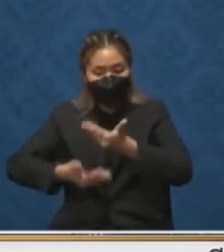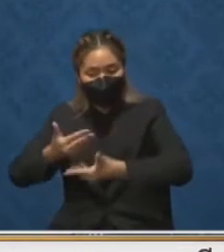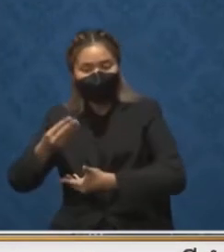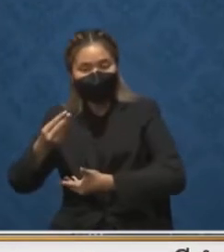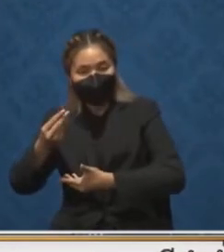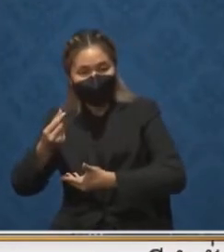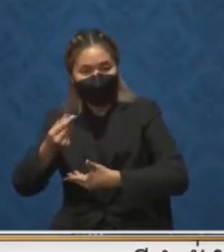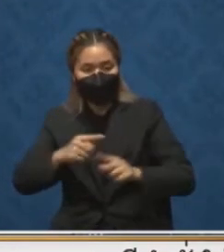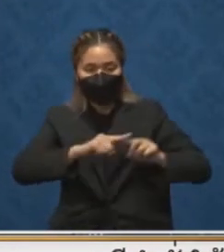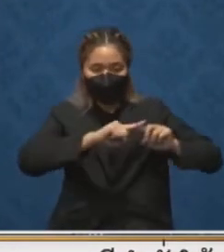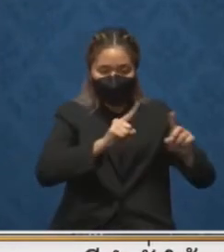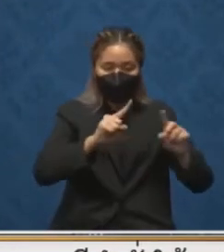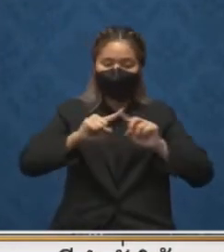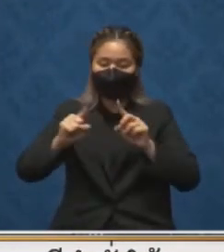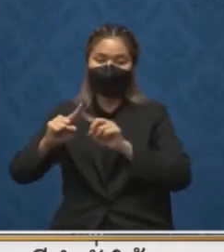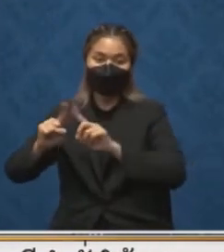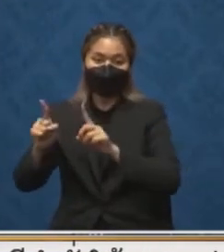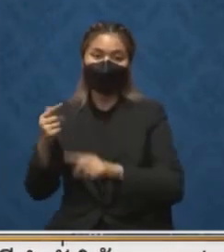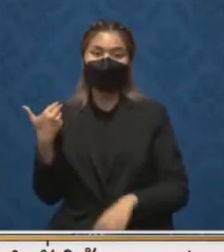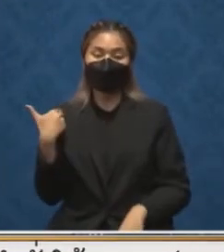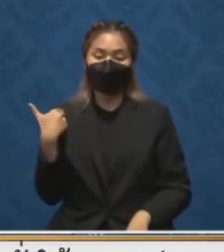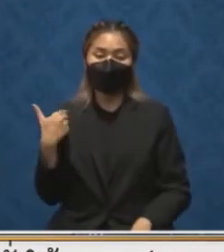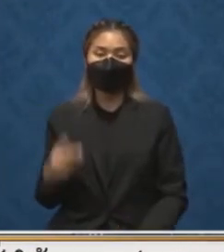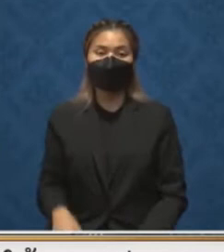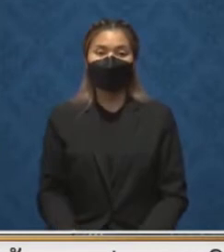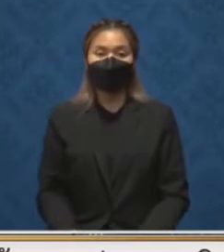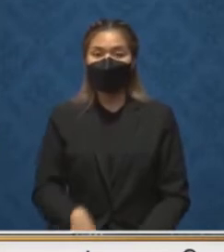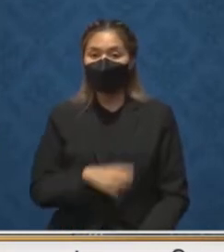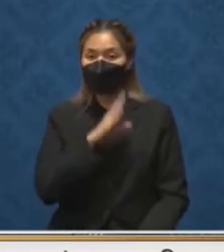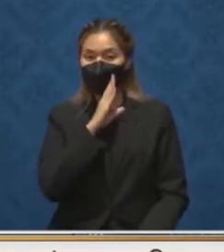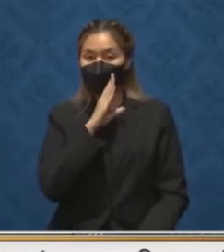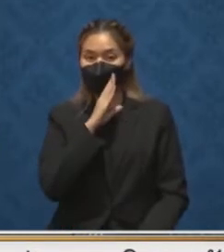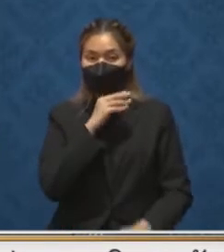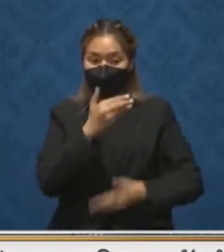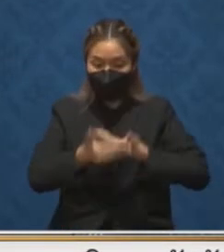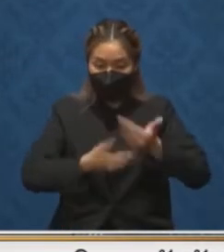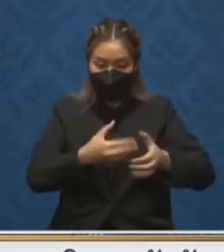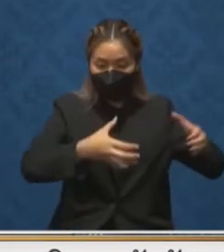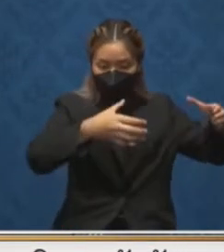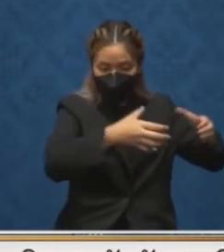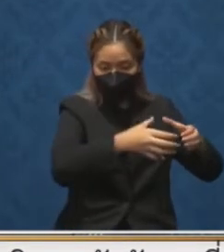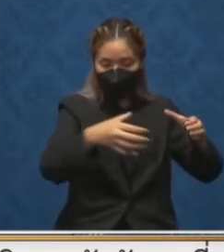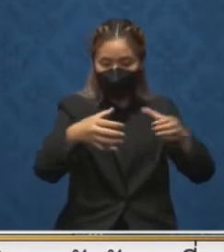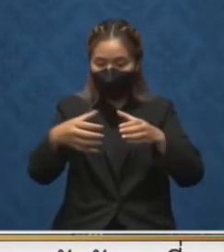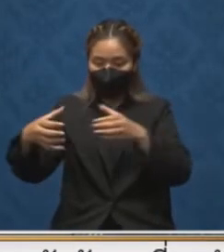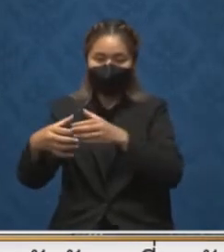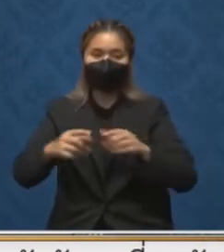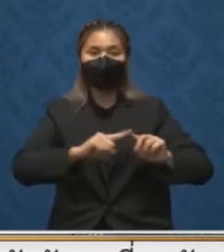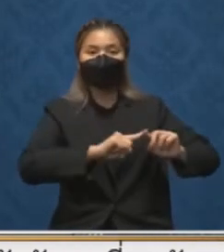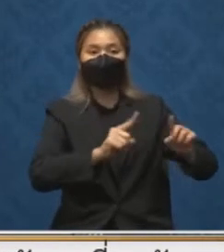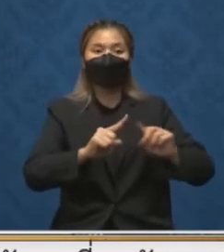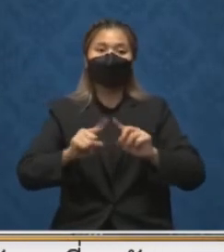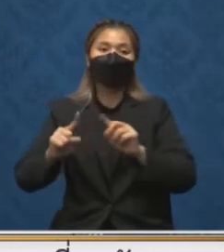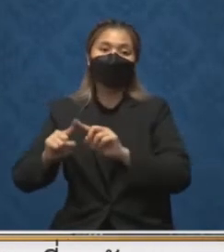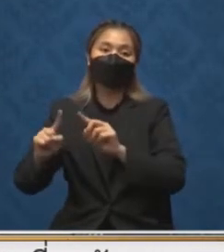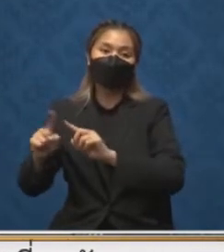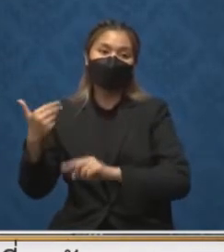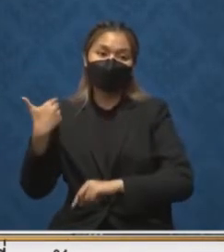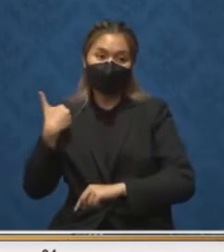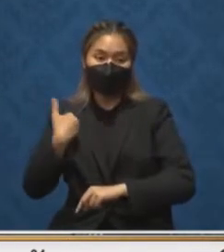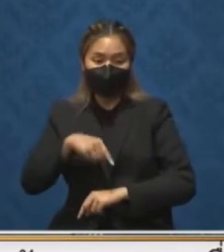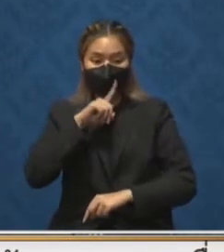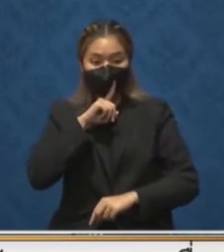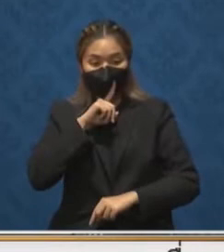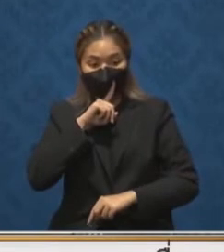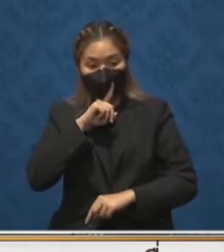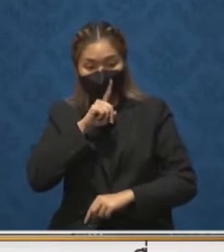หลากหลายมากนะครับราคาขายไปแต่ Laurelแต่คน เป็คนระราคานะครับตรนี้ท่านได้มีการซกซ้ายไ่